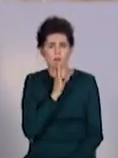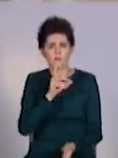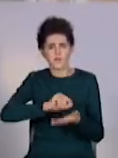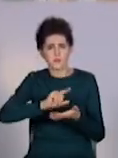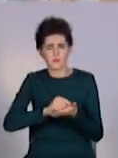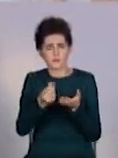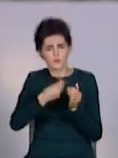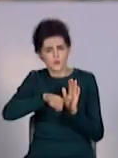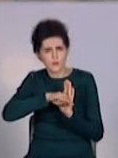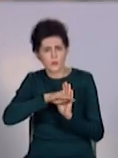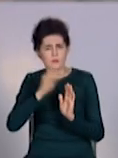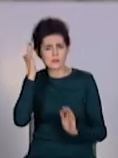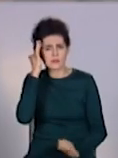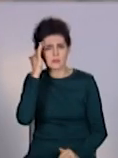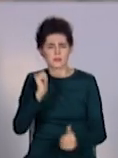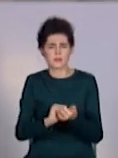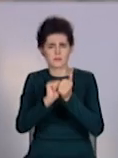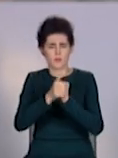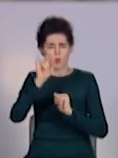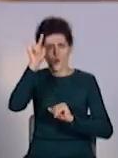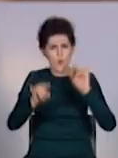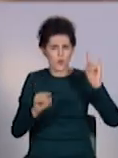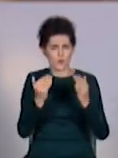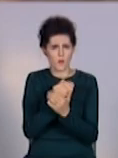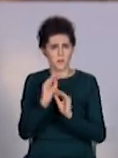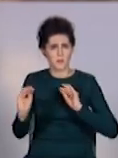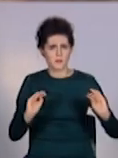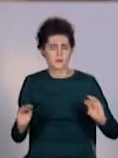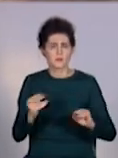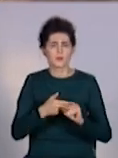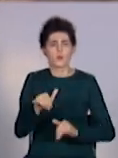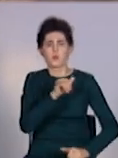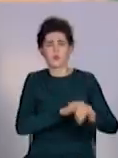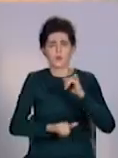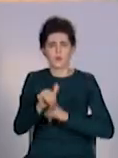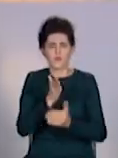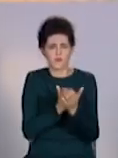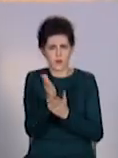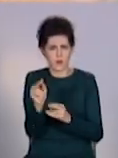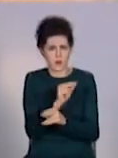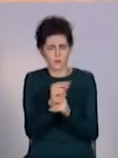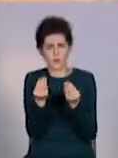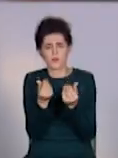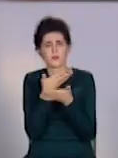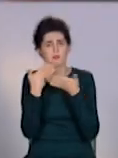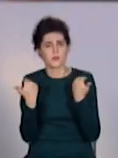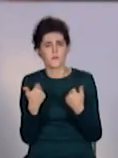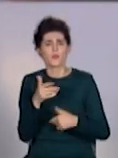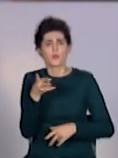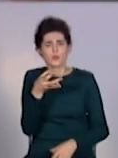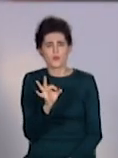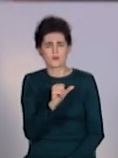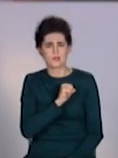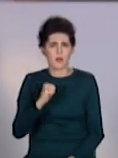збирала кошти, аби замінити у кімнаті розбиті вікна. На подальший ремонт нічого не лишилося. Але найважче